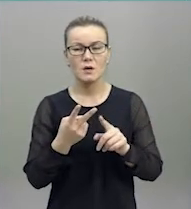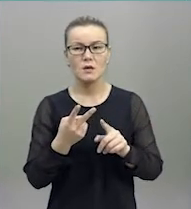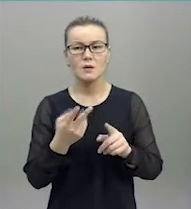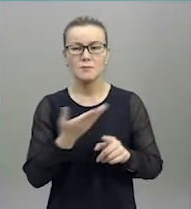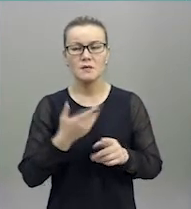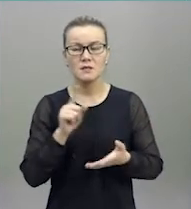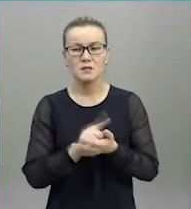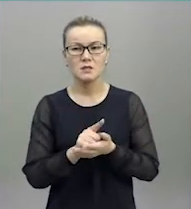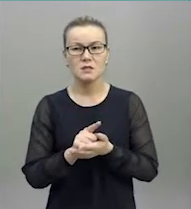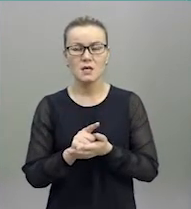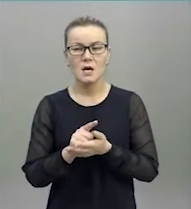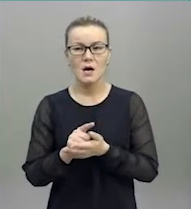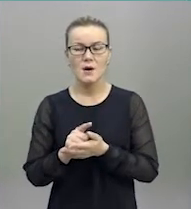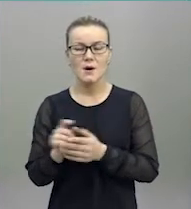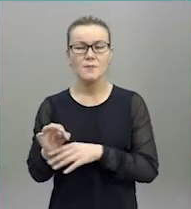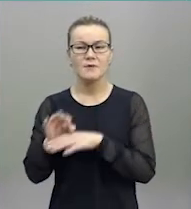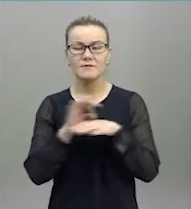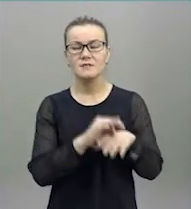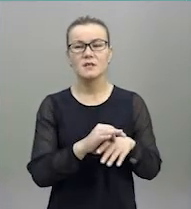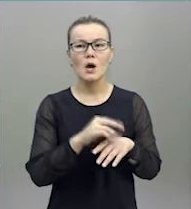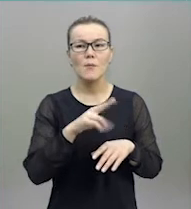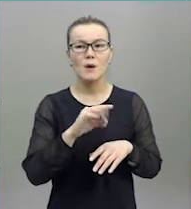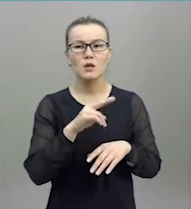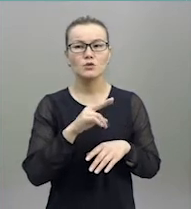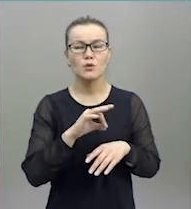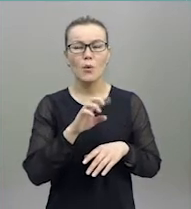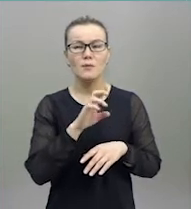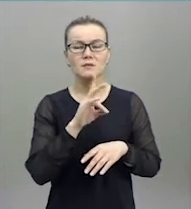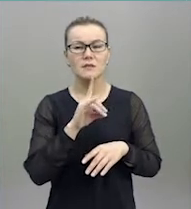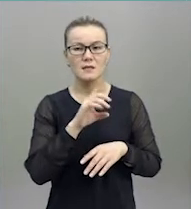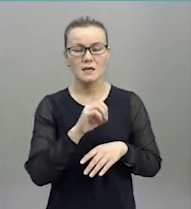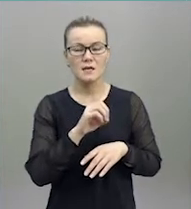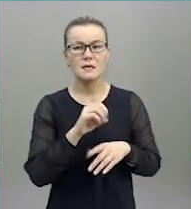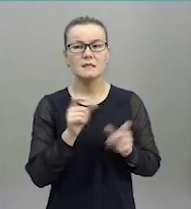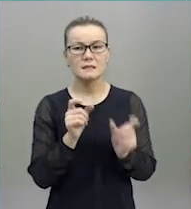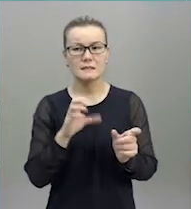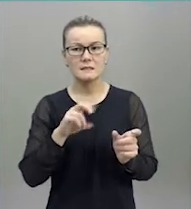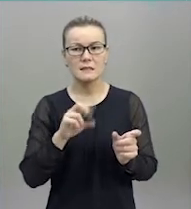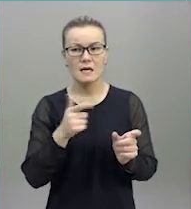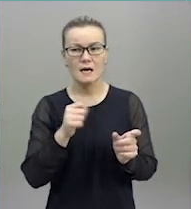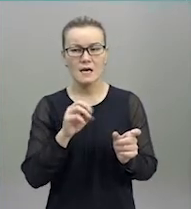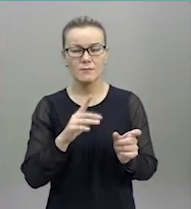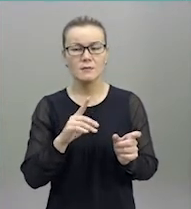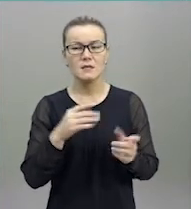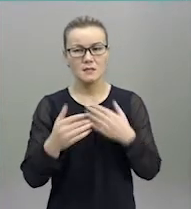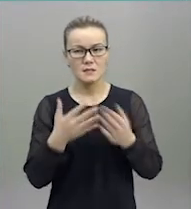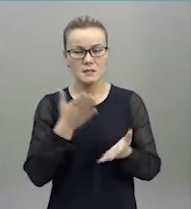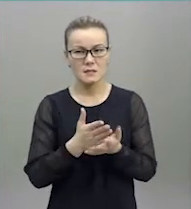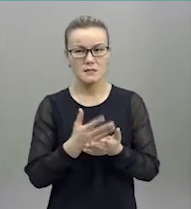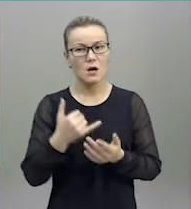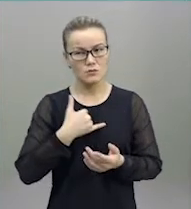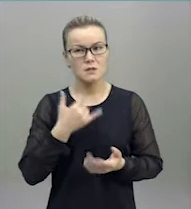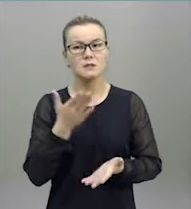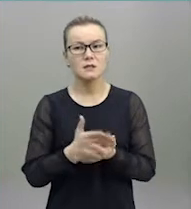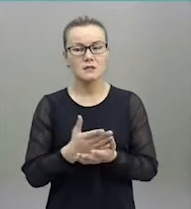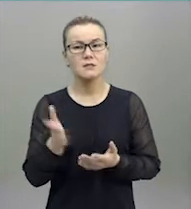привести подобные слагаемые мысли они у нас конечно есть они у нас есть поэтому мы вспомним